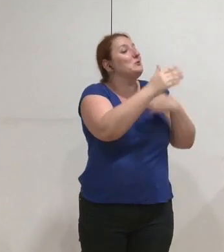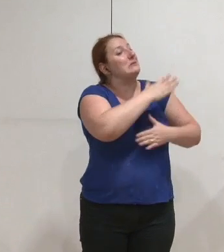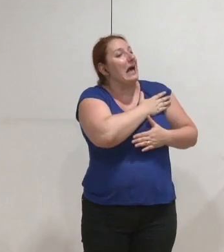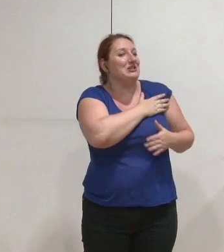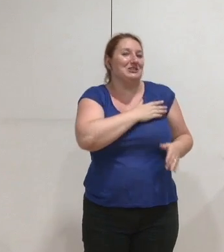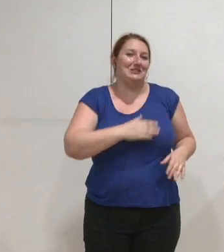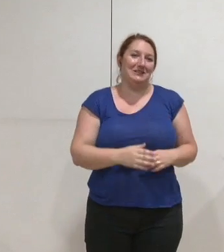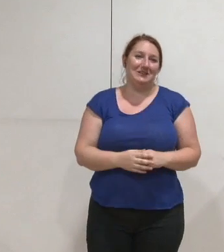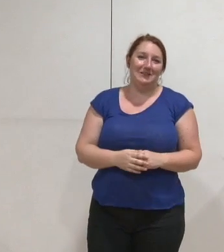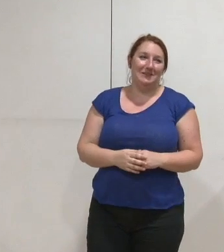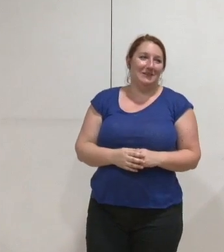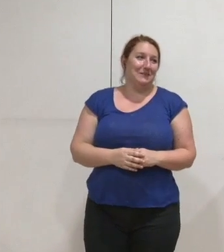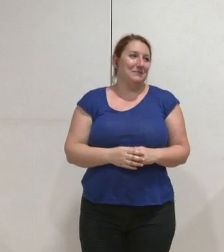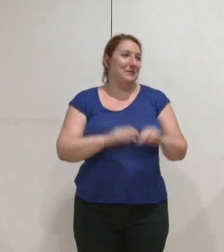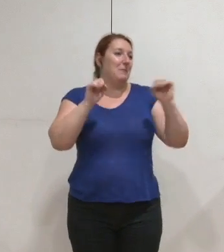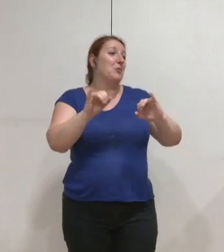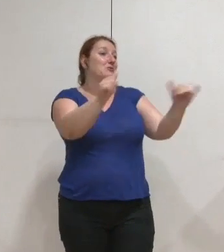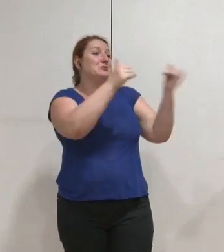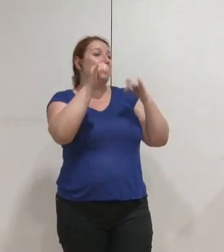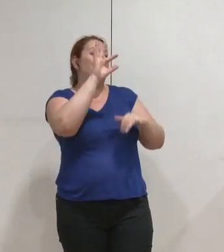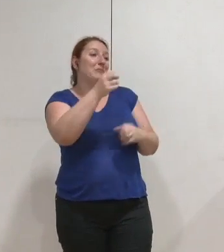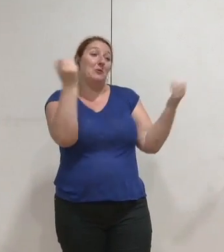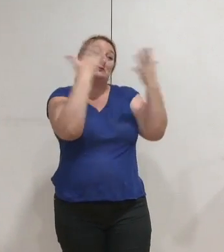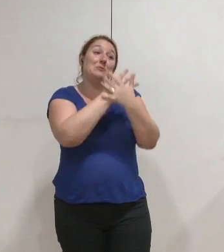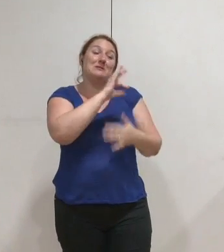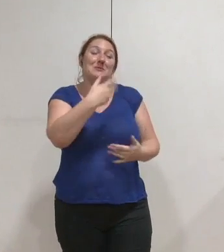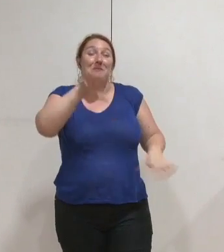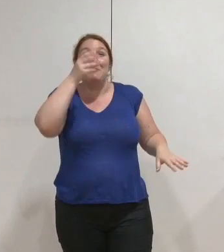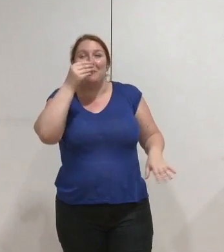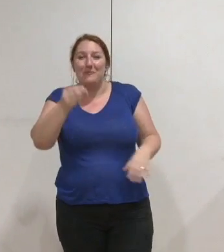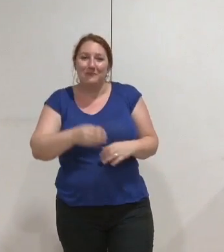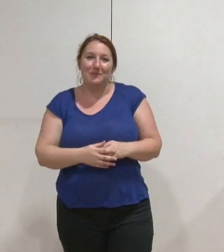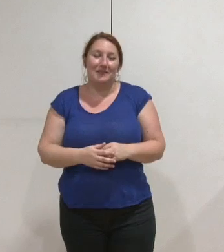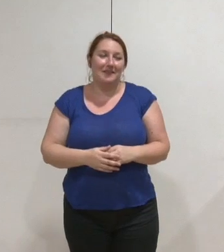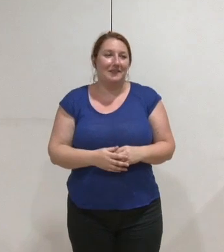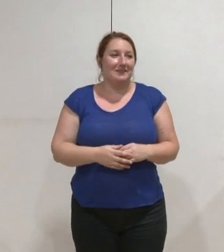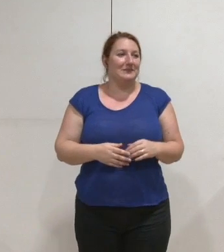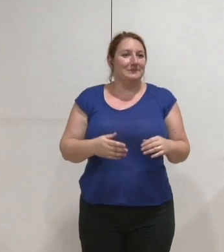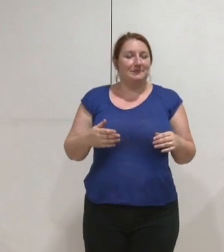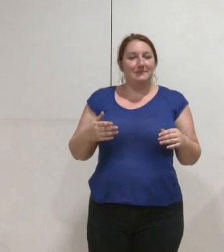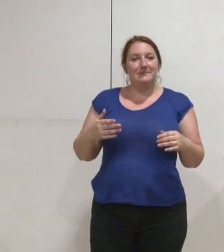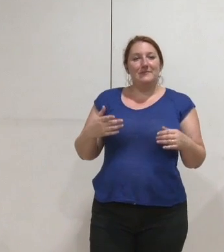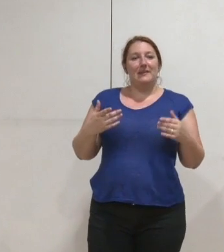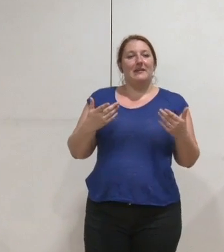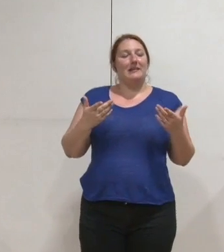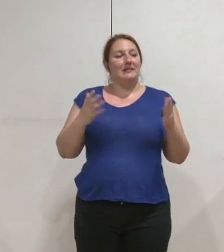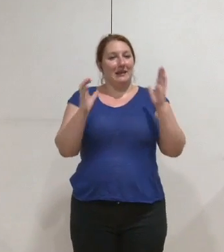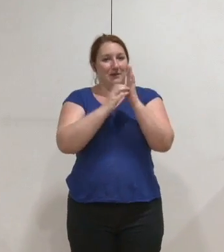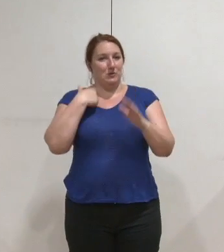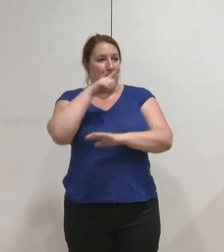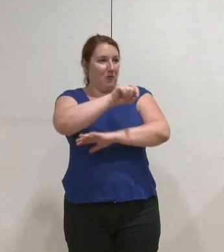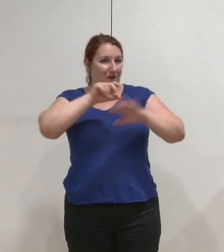délibération vous pouvez toujours jouer effectivement à faire une surprise mais bon bon délibération numéro 28 le projet de